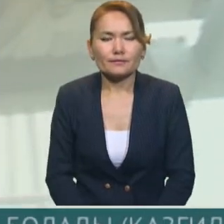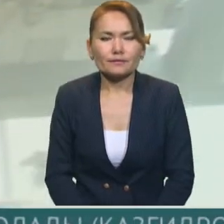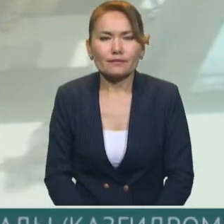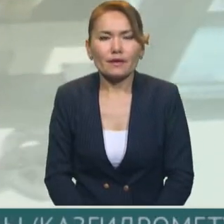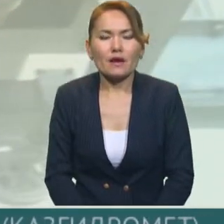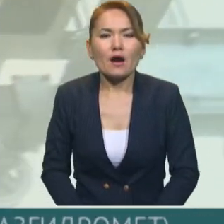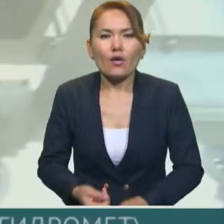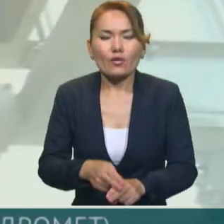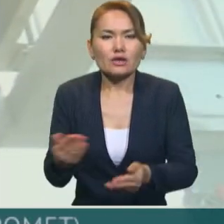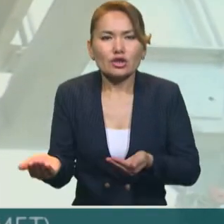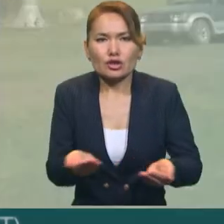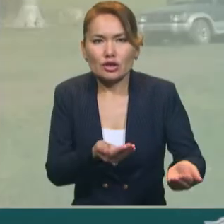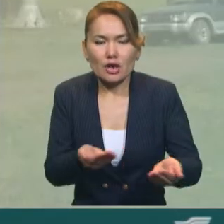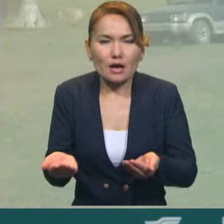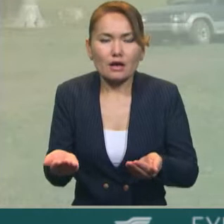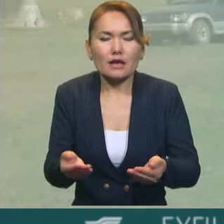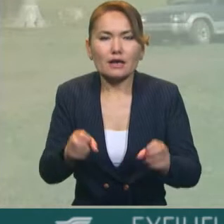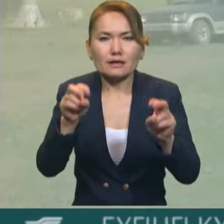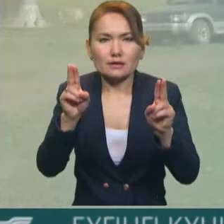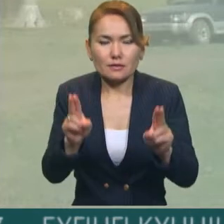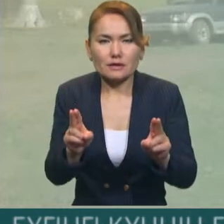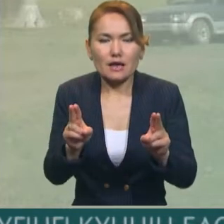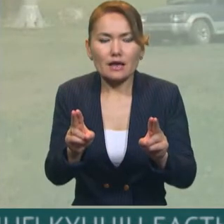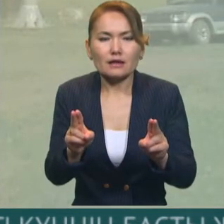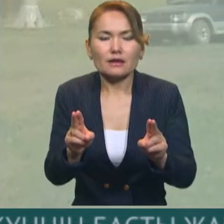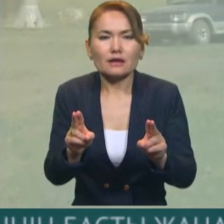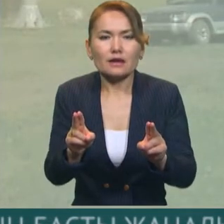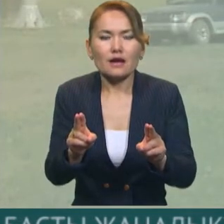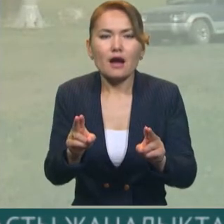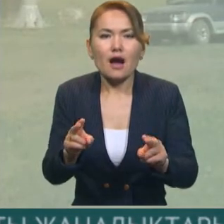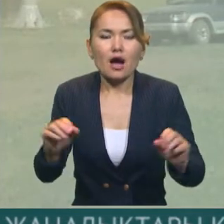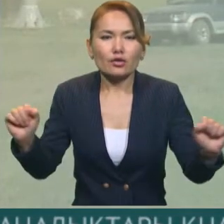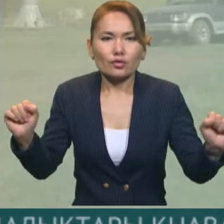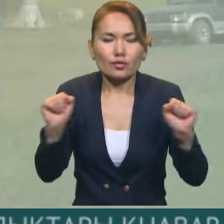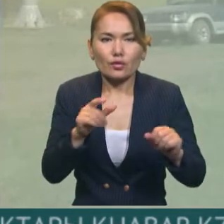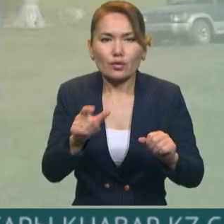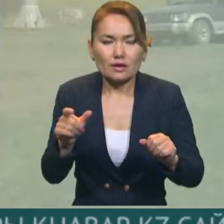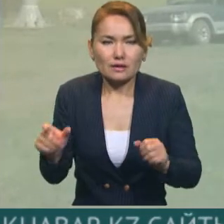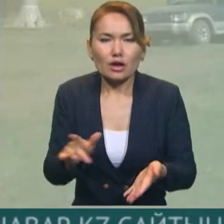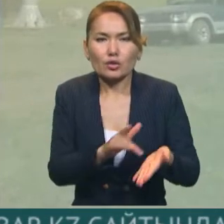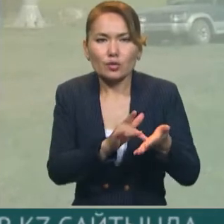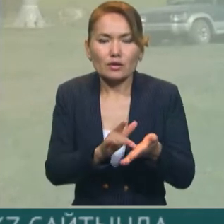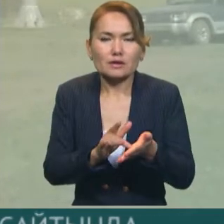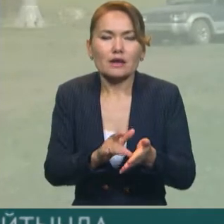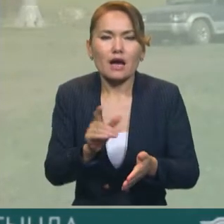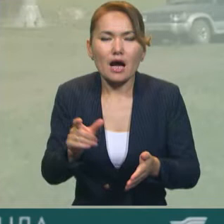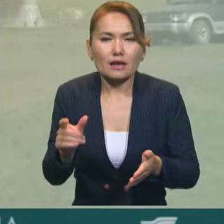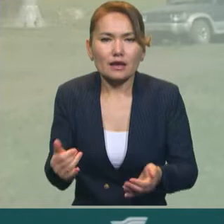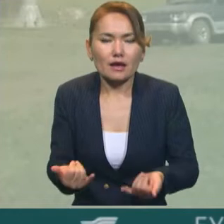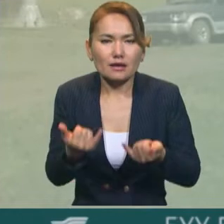Шаңғыларды жалға беру пунктісі мен медициналық қызмет көрсету пунктісі, ас қабылдау орнын құрылыстары жүргізіліп отыр.